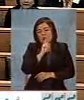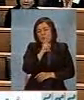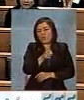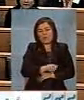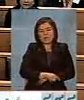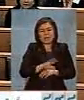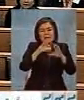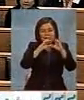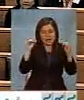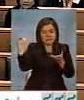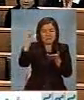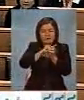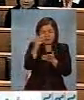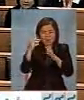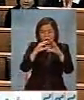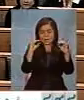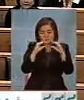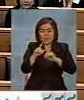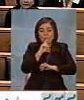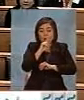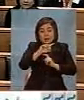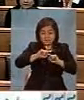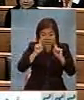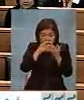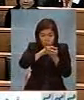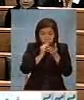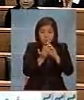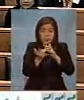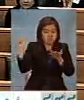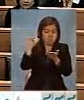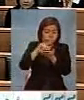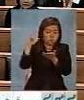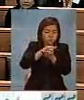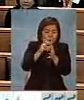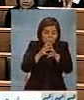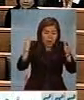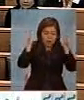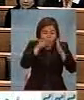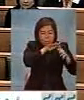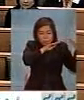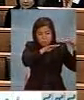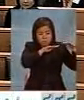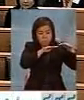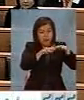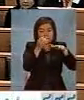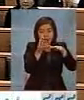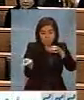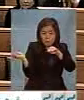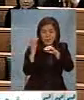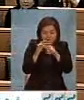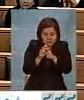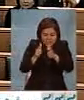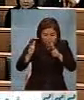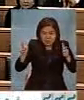านปัจจุบันไม่สามารถที่จะรองรับนักท่องเที่ยวได้จะต้องขยายและก็ย้